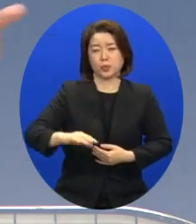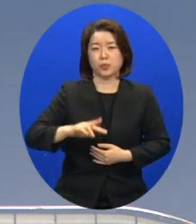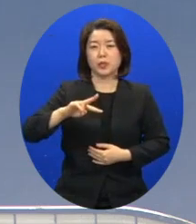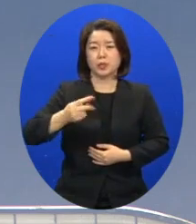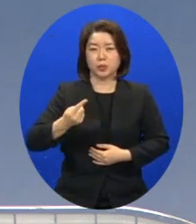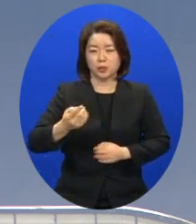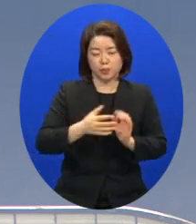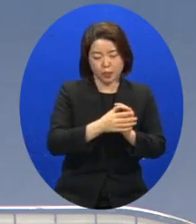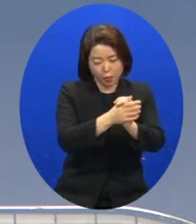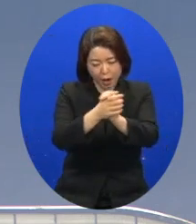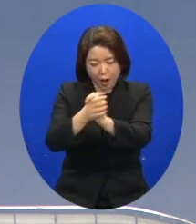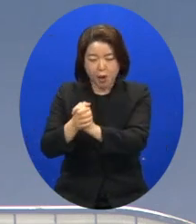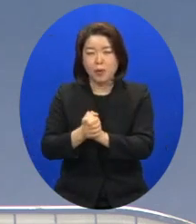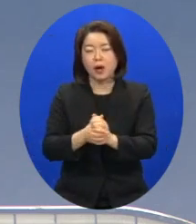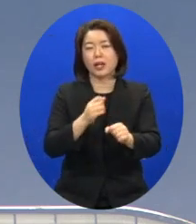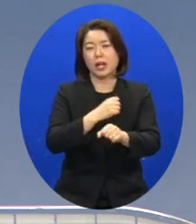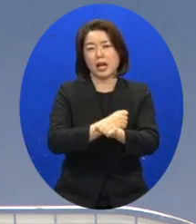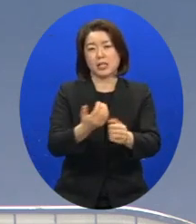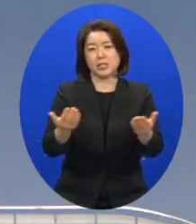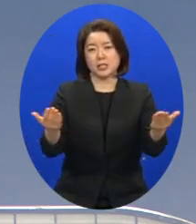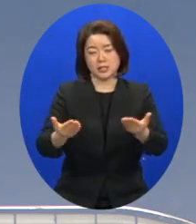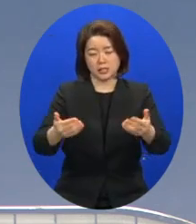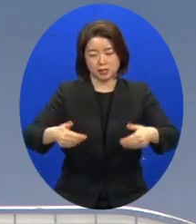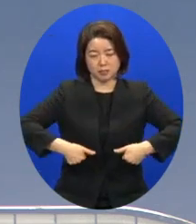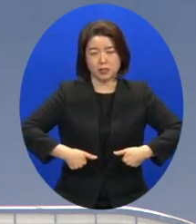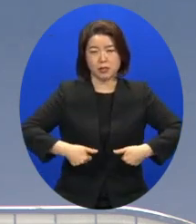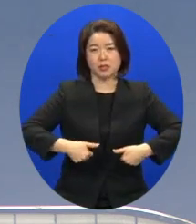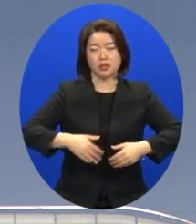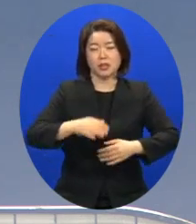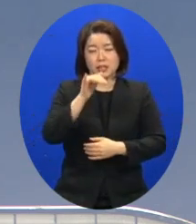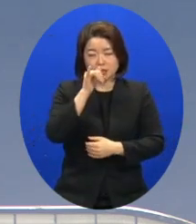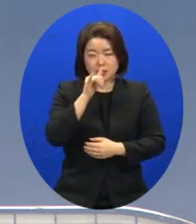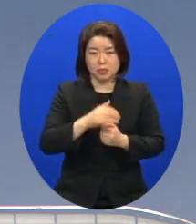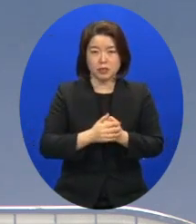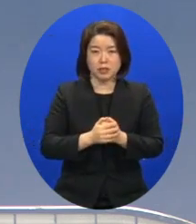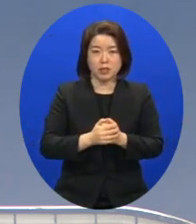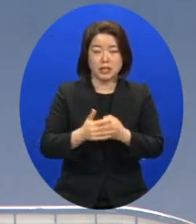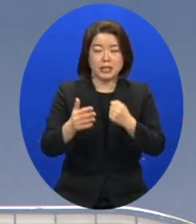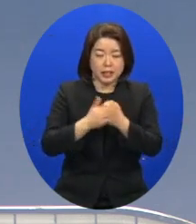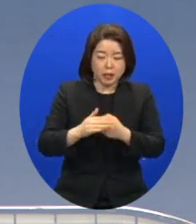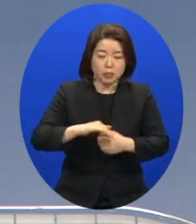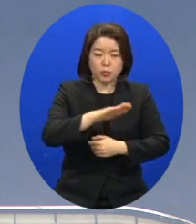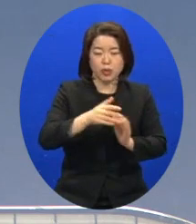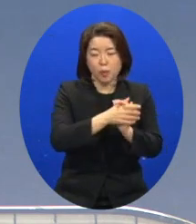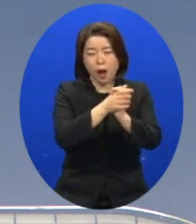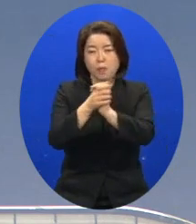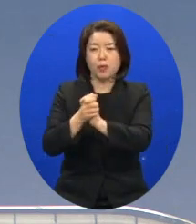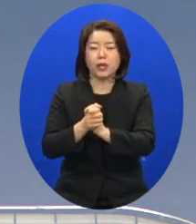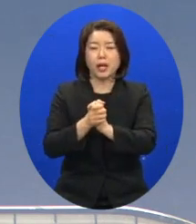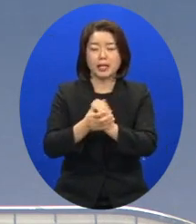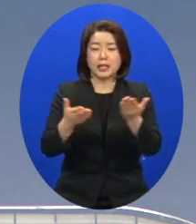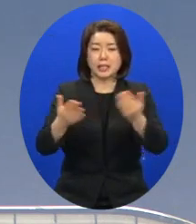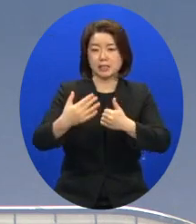화목하게 하는 일을 해야 하는 것입니다 그래서 화목하게 하는 직분을 주셨다는 겁니다